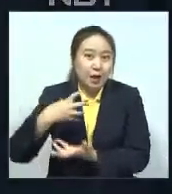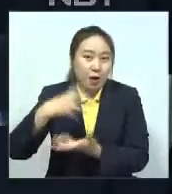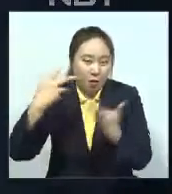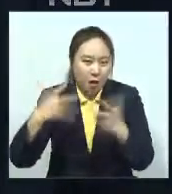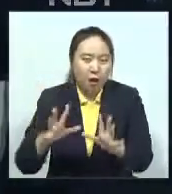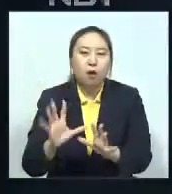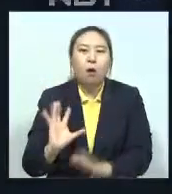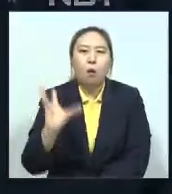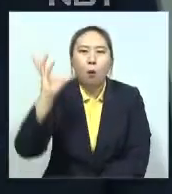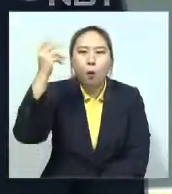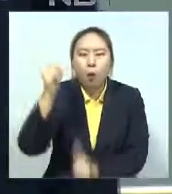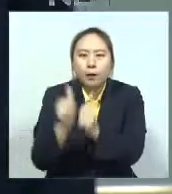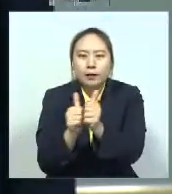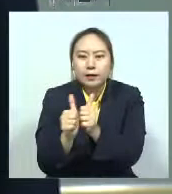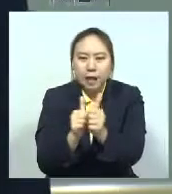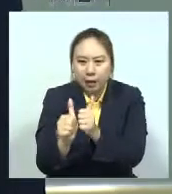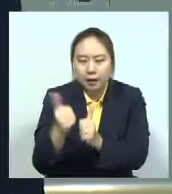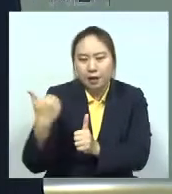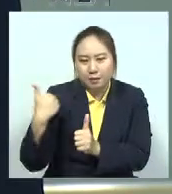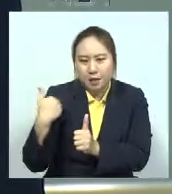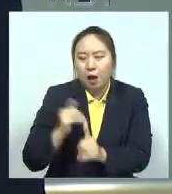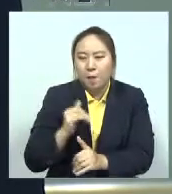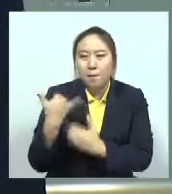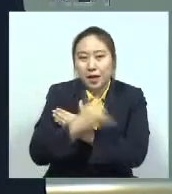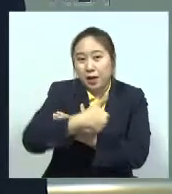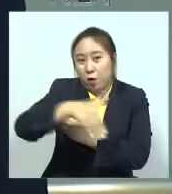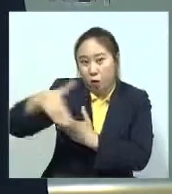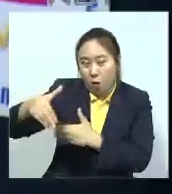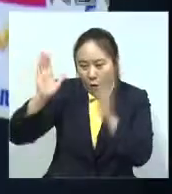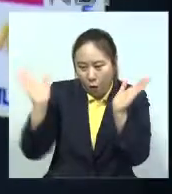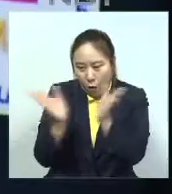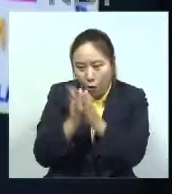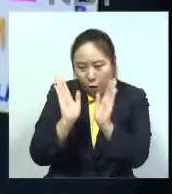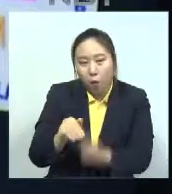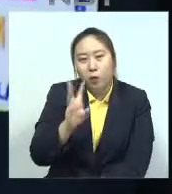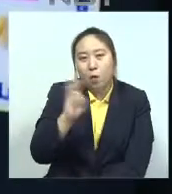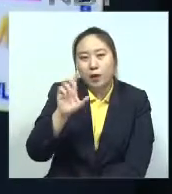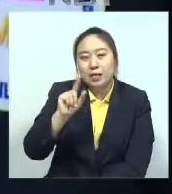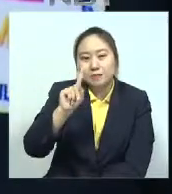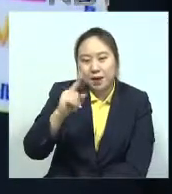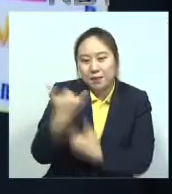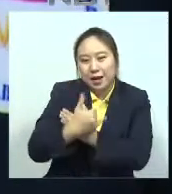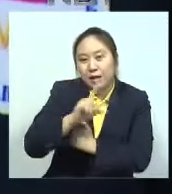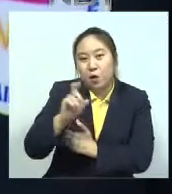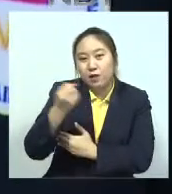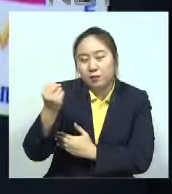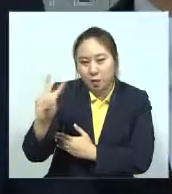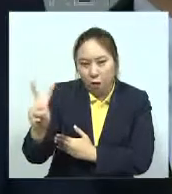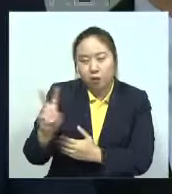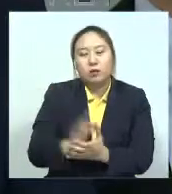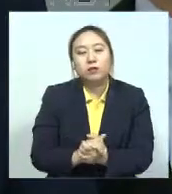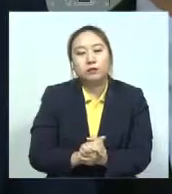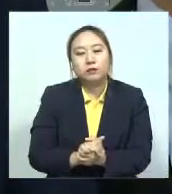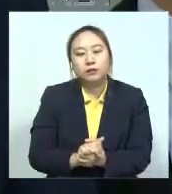ปเมื่อสักครู่ว่าเป็นการแข่งขันระดับโลกนะคะมีผู้เข้าร่วม621คนจาก112ประเทศและเขตการปกคร